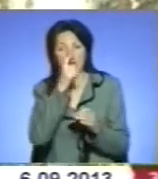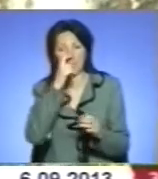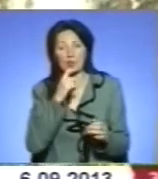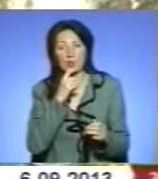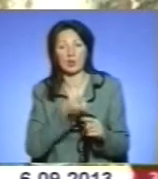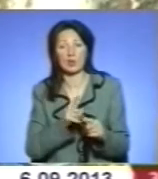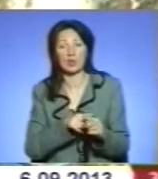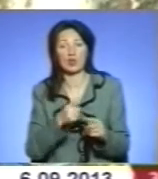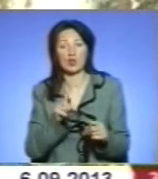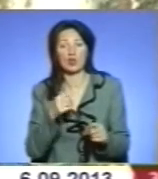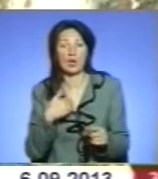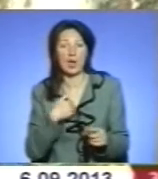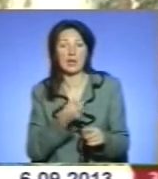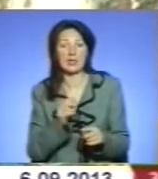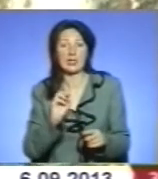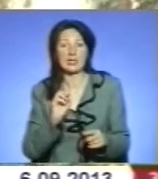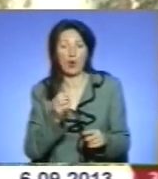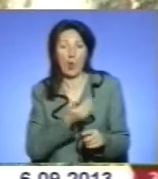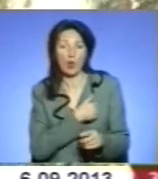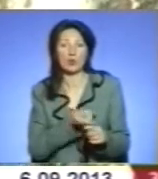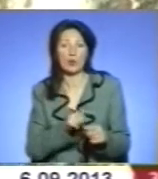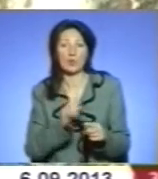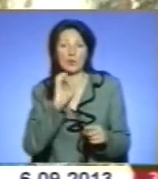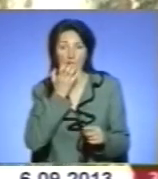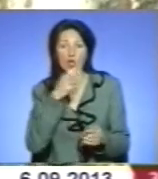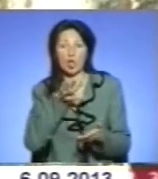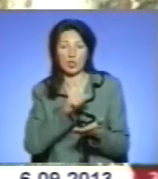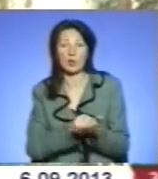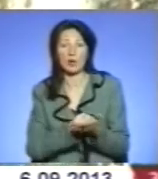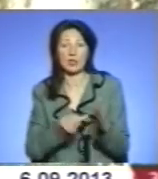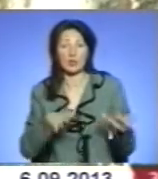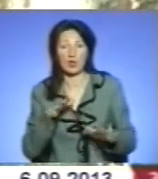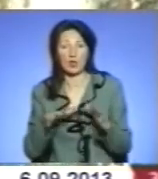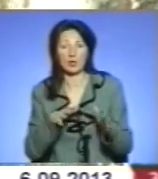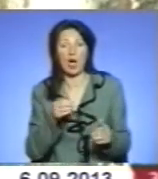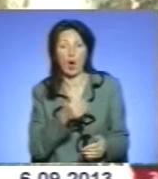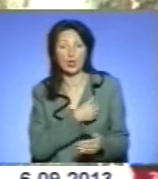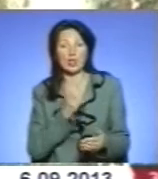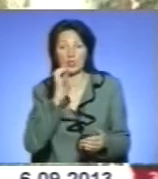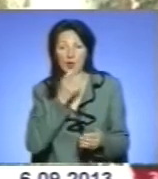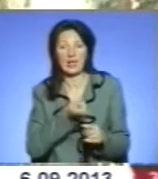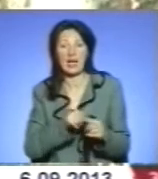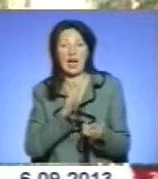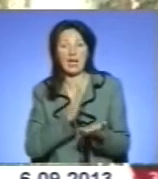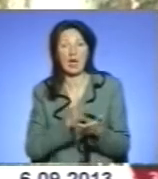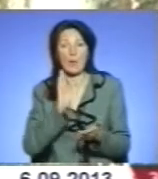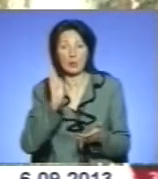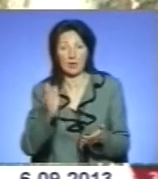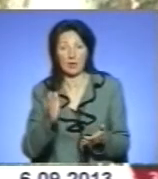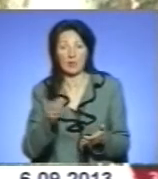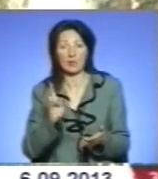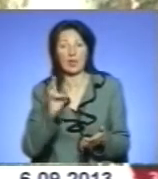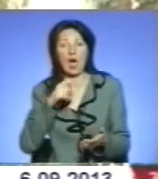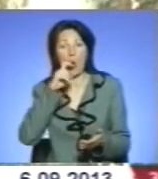цьому цим хочу серйозно займатися. А ви хочете серйозно цим займатися? Яка є перспектива? Ну, в